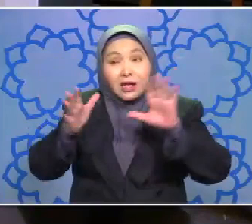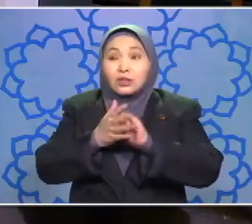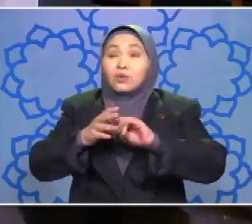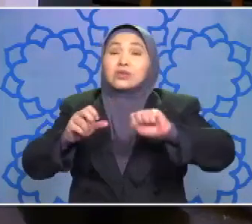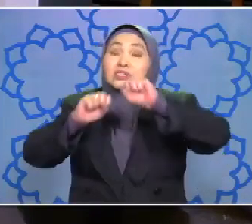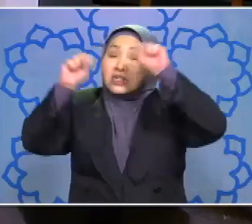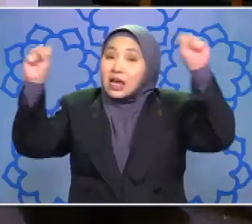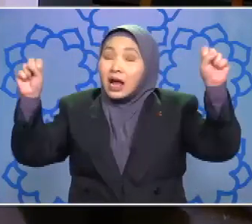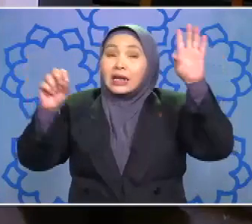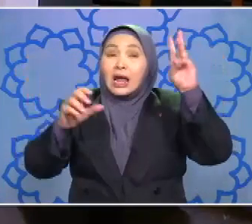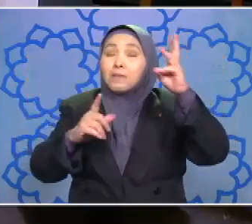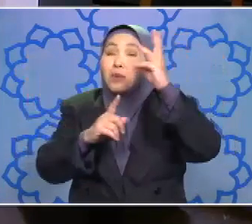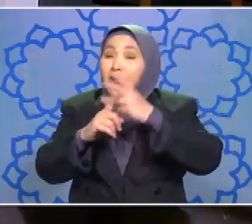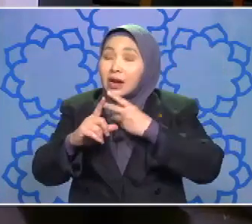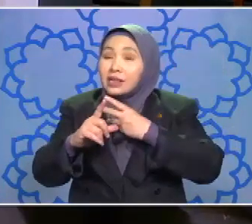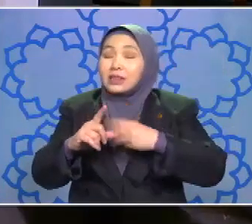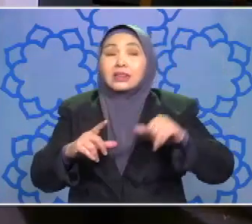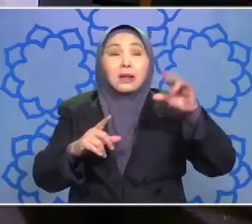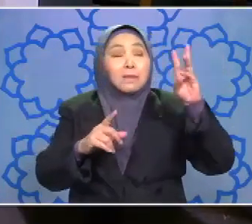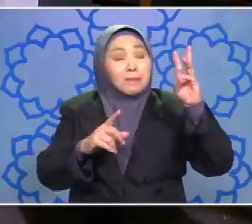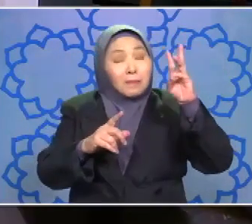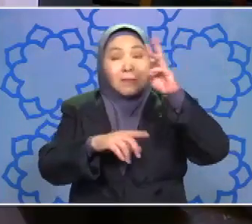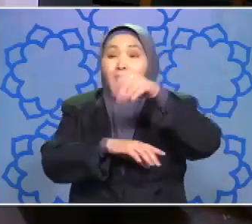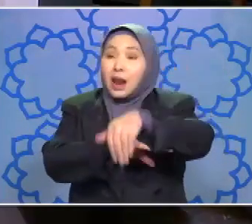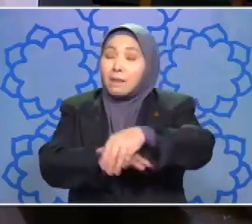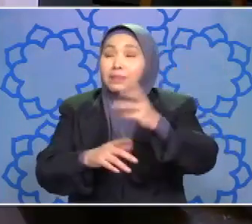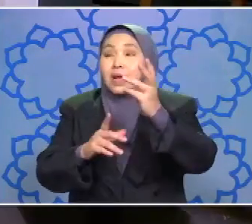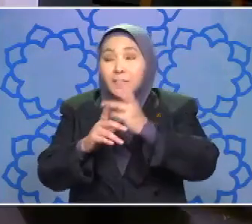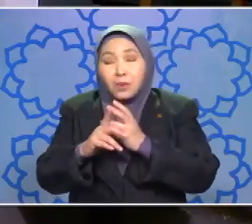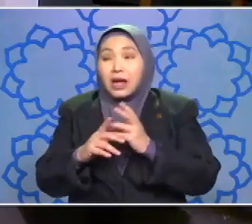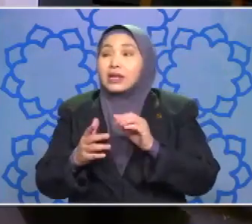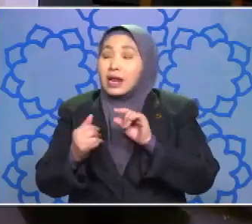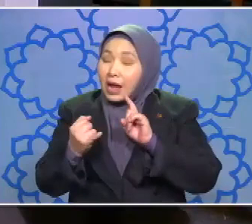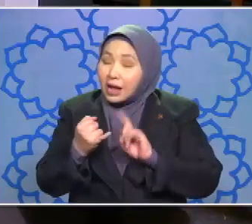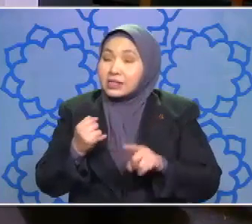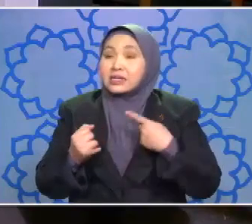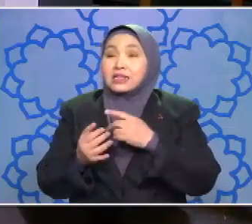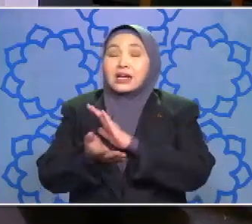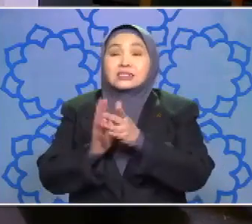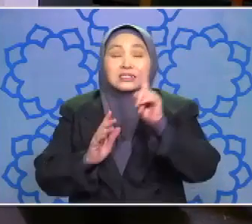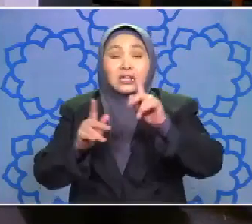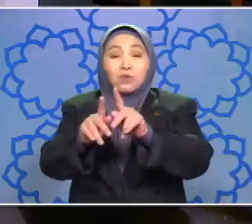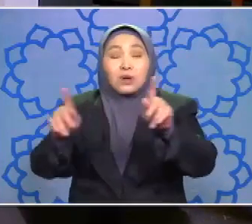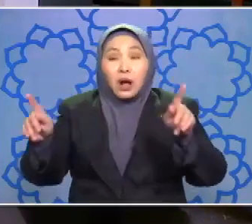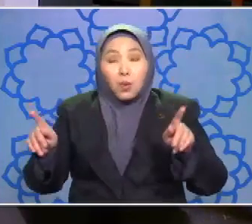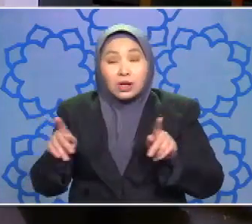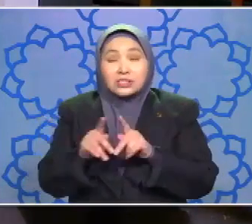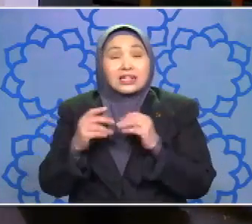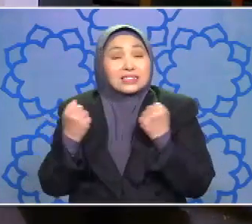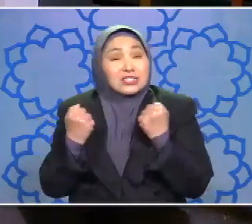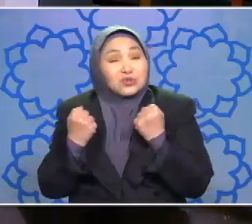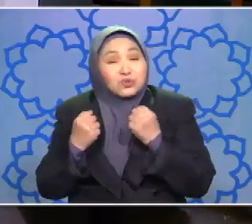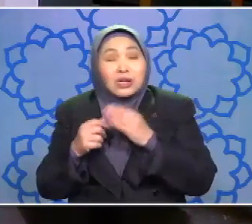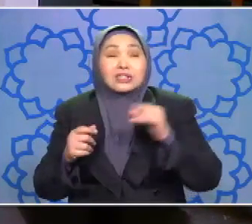6 bulan, gelap 6 bulan. Masya-Allah. Dan akhirnya kita akan jadi satu kawasan sejuk sahaja, satu